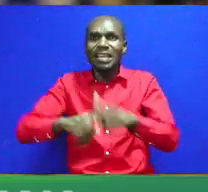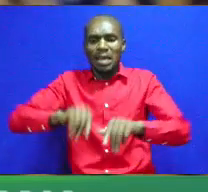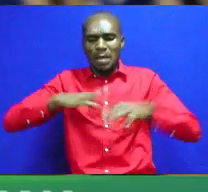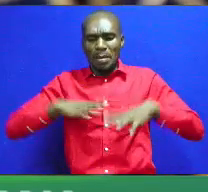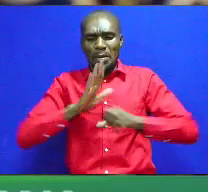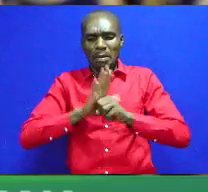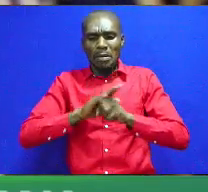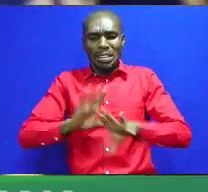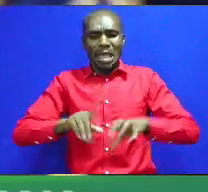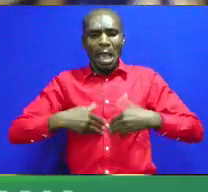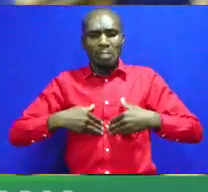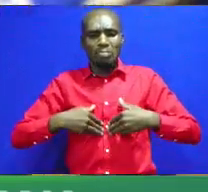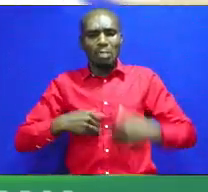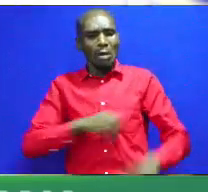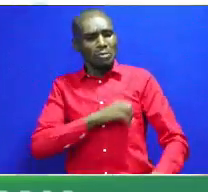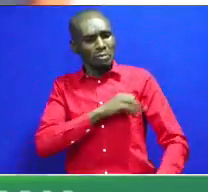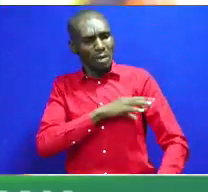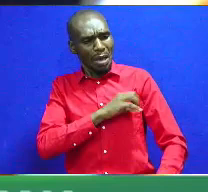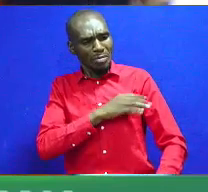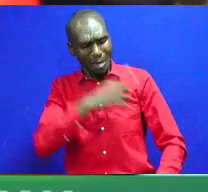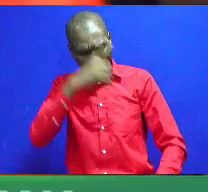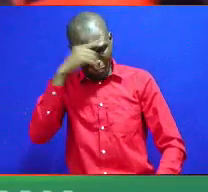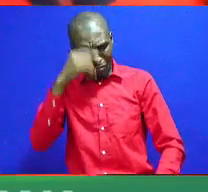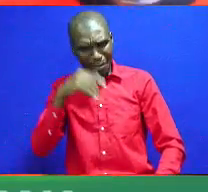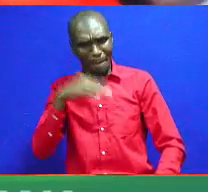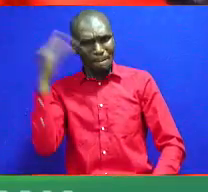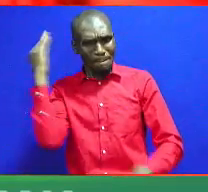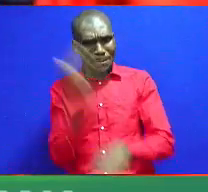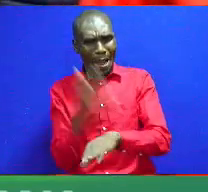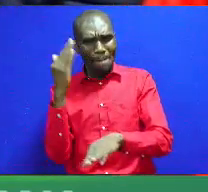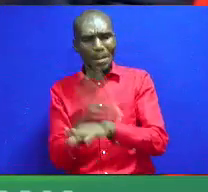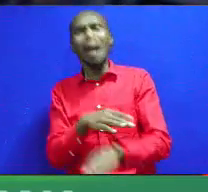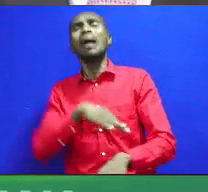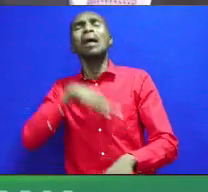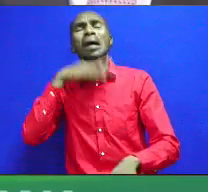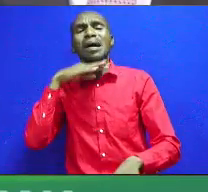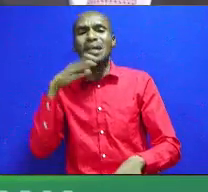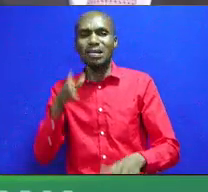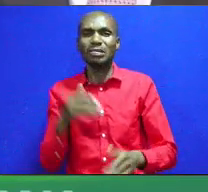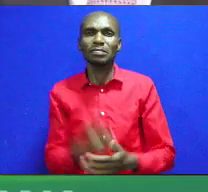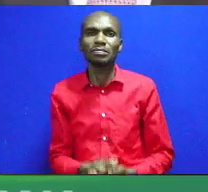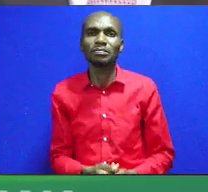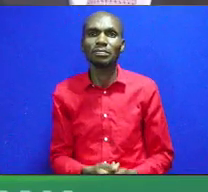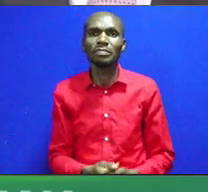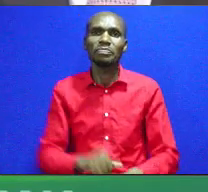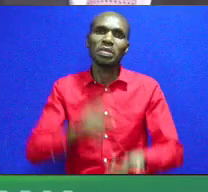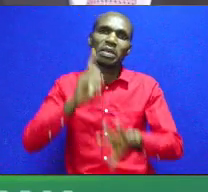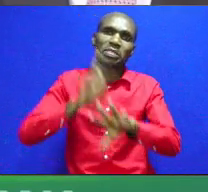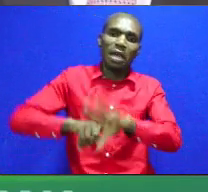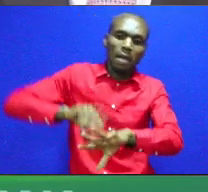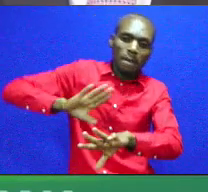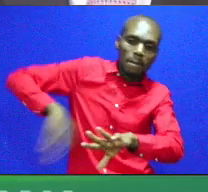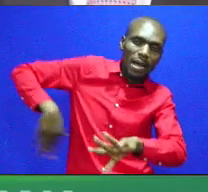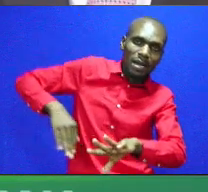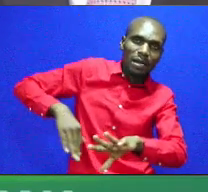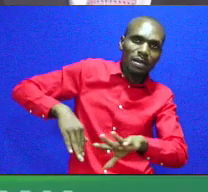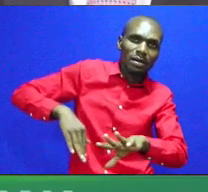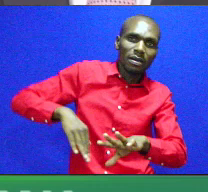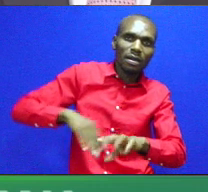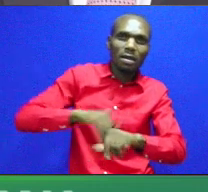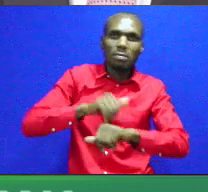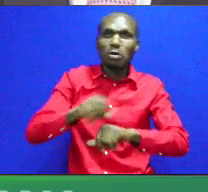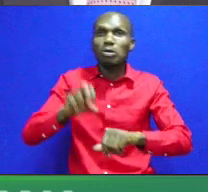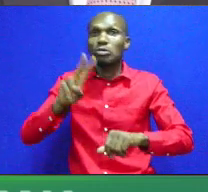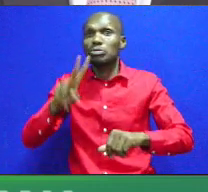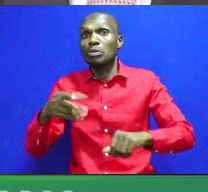bange bamenyereto bwa bakubwatikana no busaga ni obwe bogenderete koene kiwa asinga kyetre ma gamatuko a ngemetinye